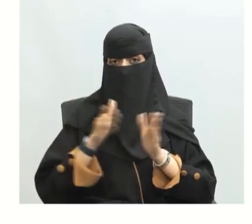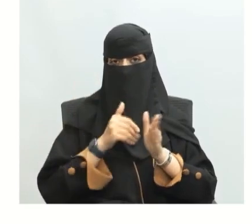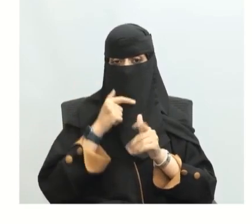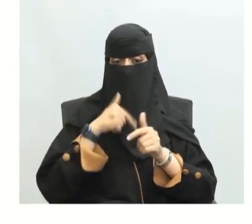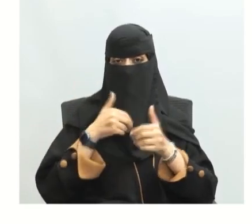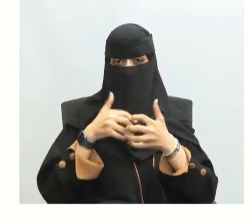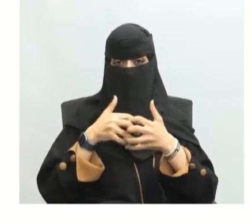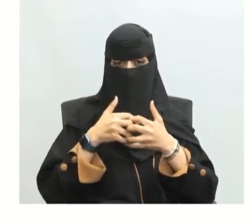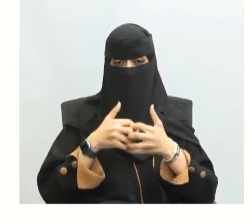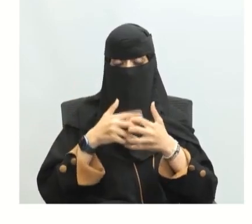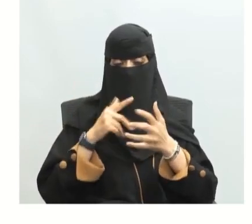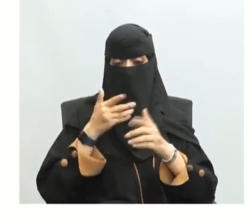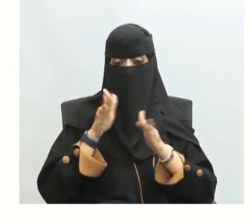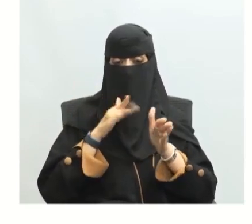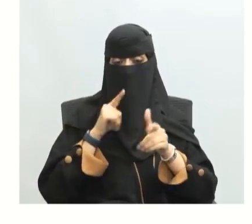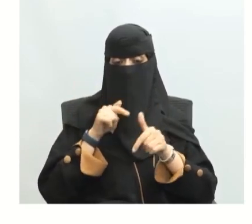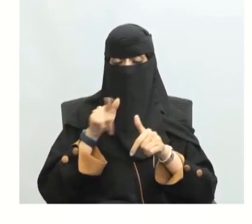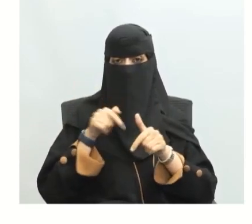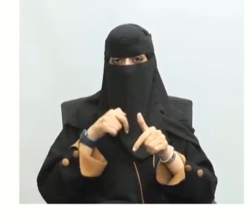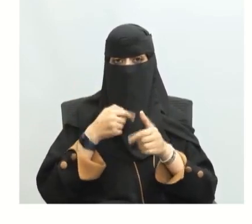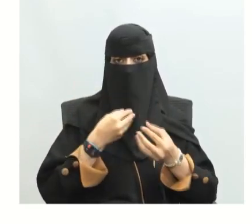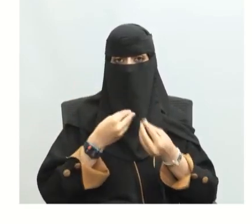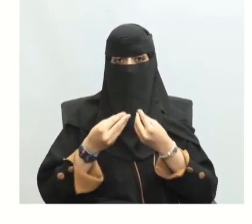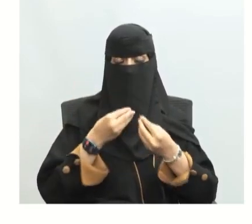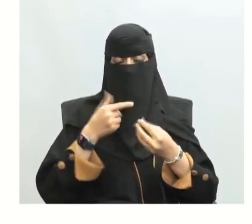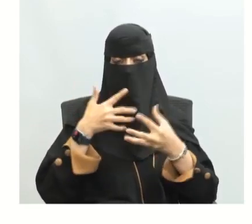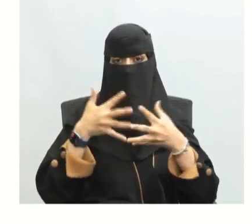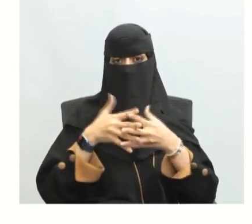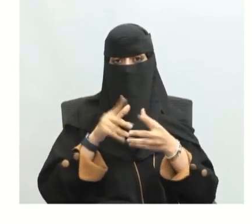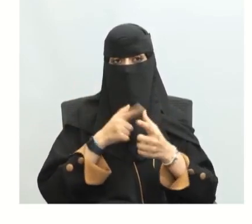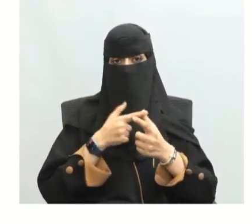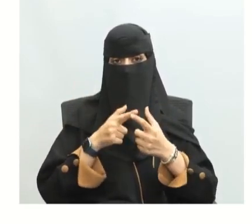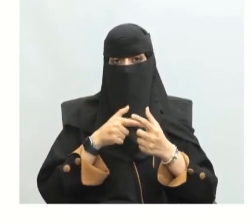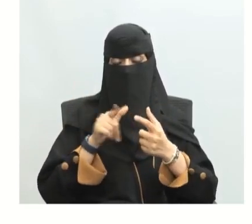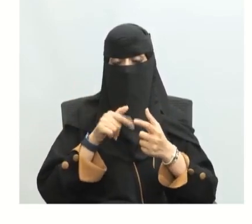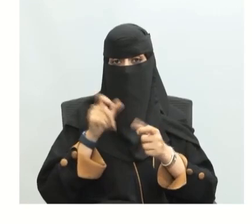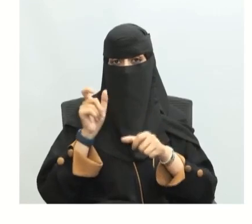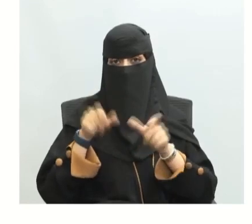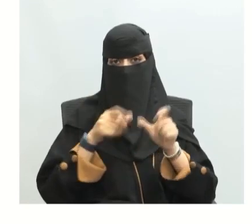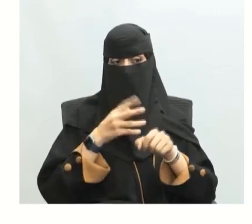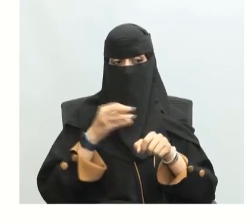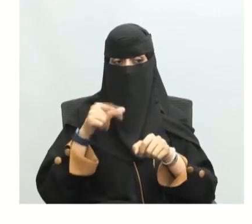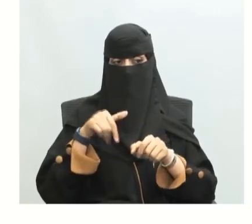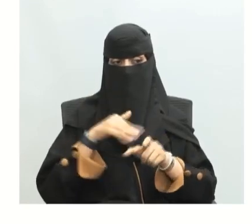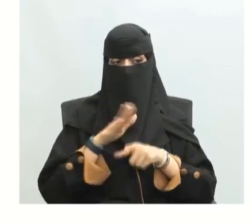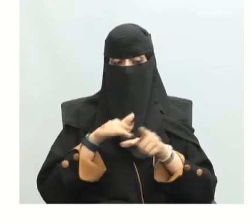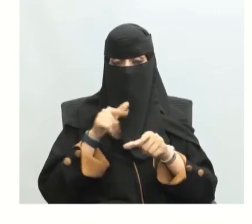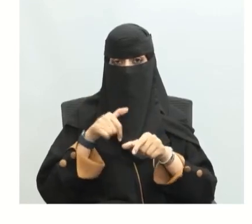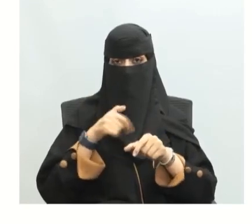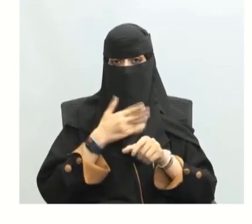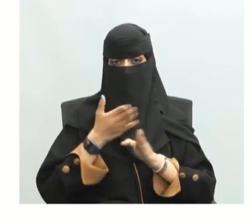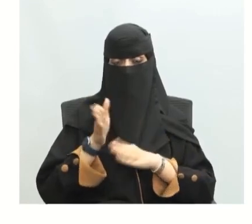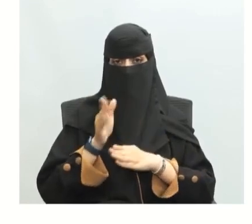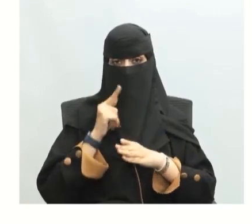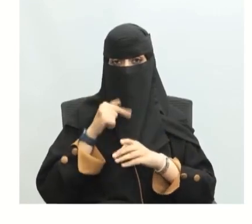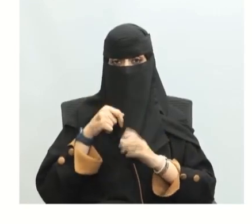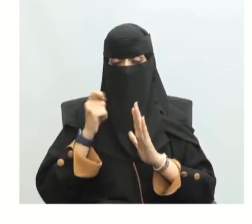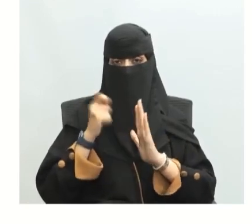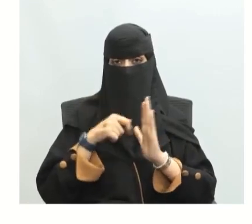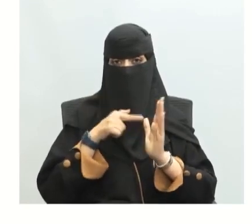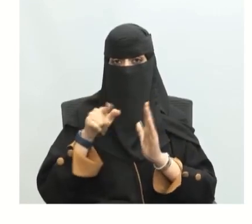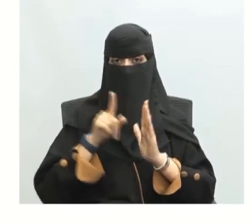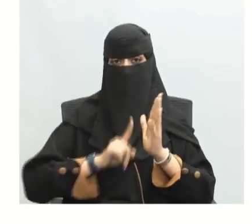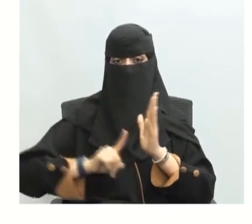التلاحم والتفاهم المشترك بين ابناء الوطن والحكام